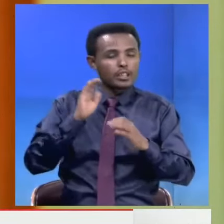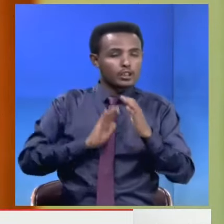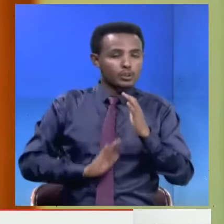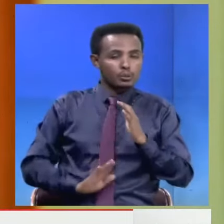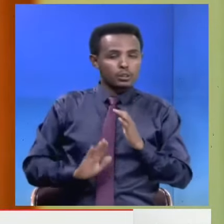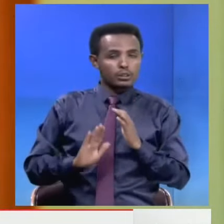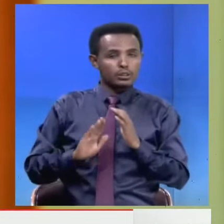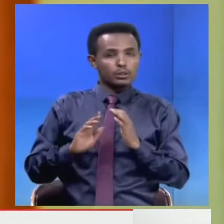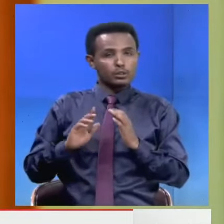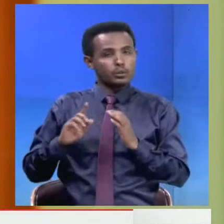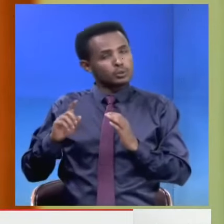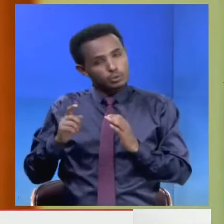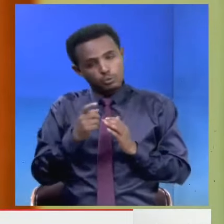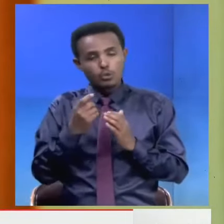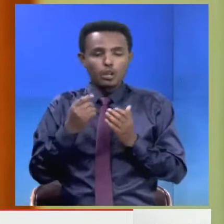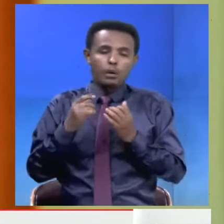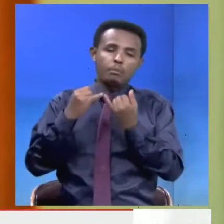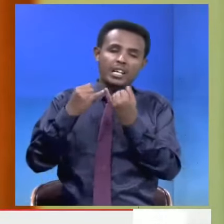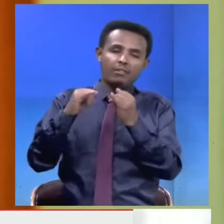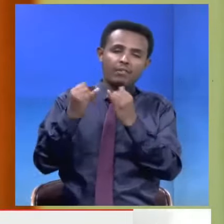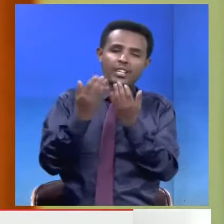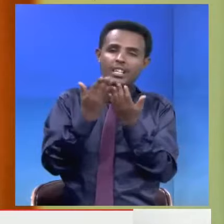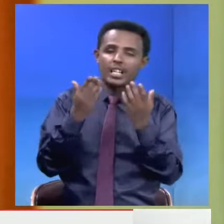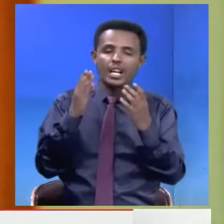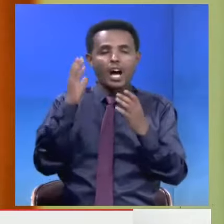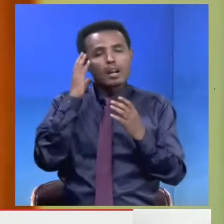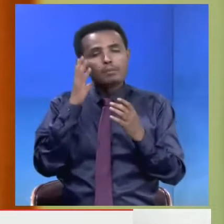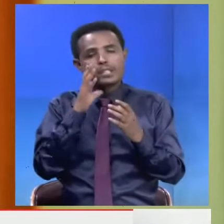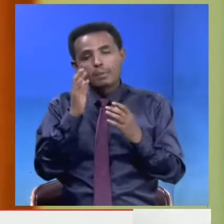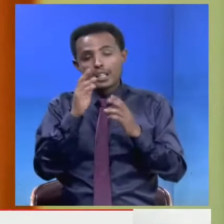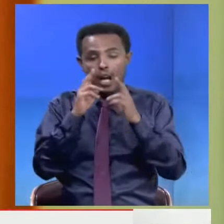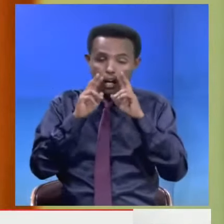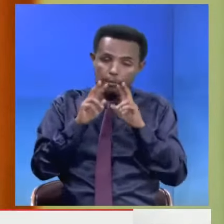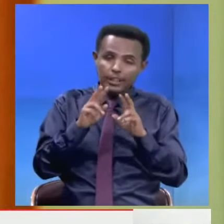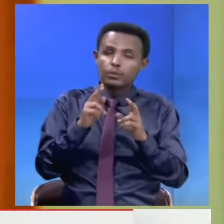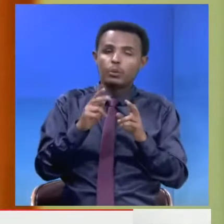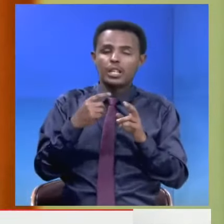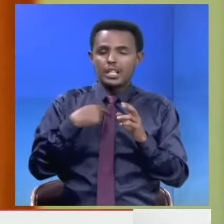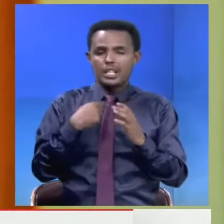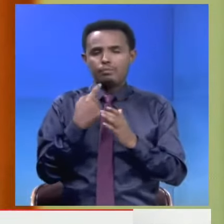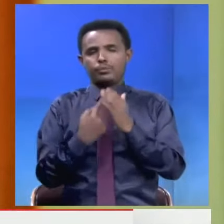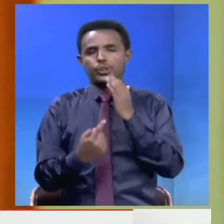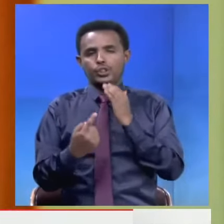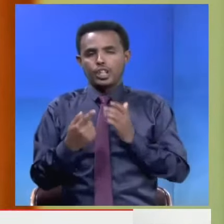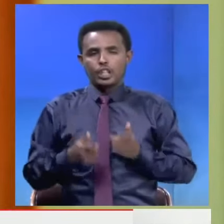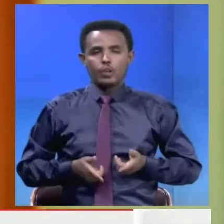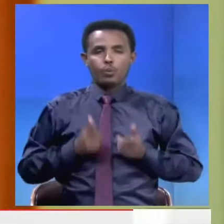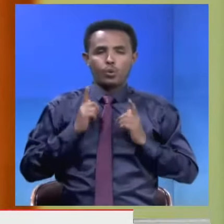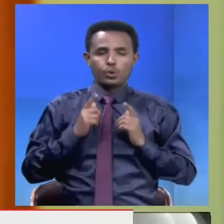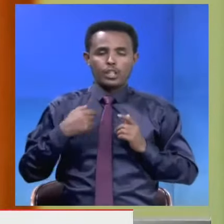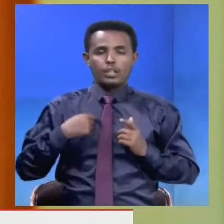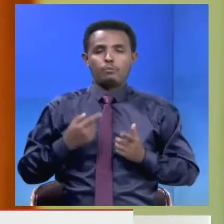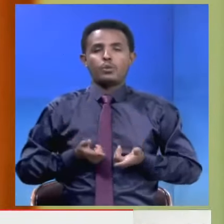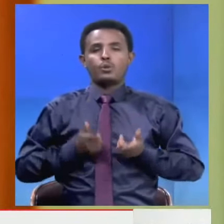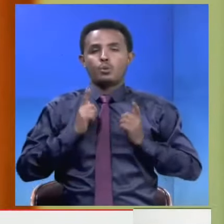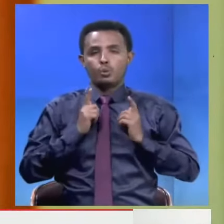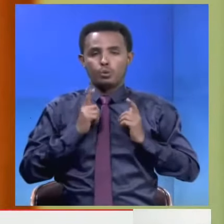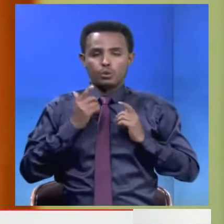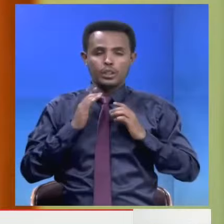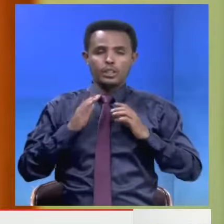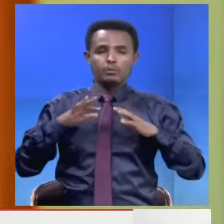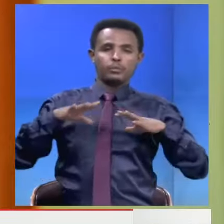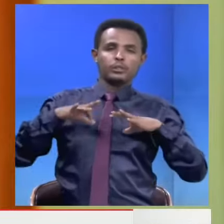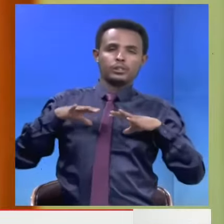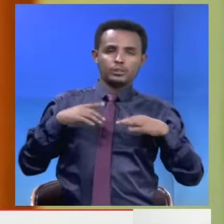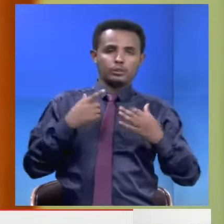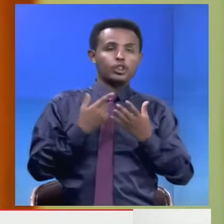የሆነ መከፋፈል አይነት ነገር አለ፣ አለመስማት አለ፣ አለማስተዋል አለ። እኔ ብቻ ከኖርኩ ወይም እኔ የሚኖረው የሚደላኝ እንዲህ ብዬ